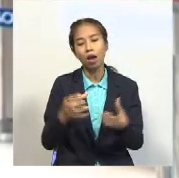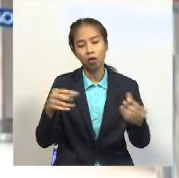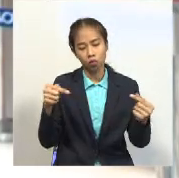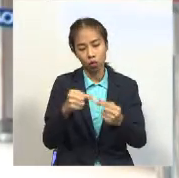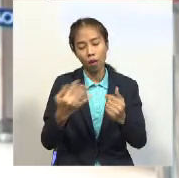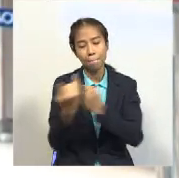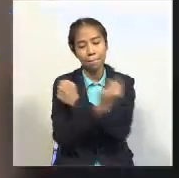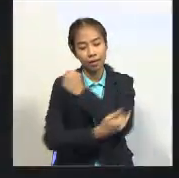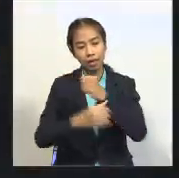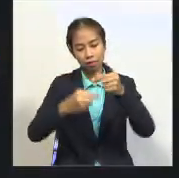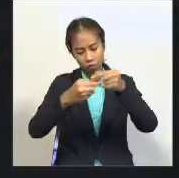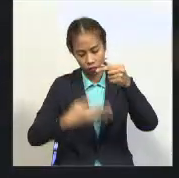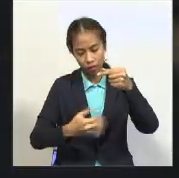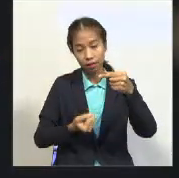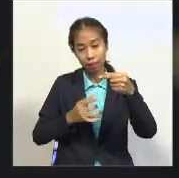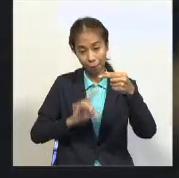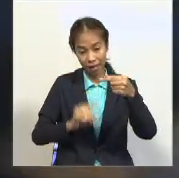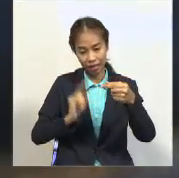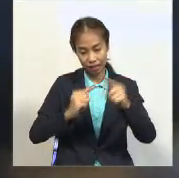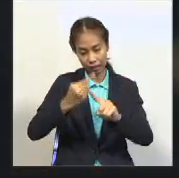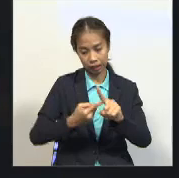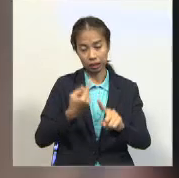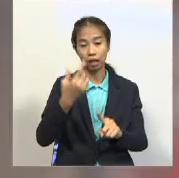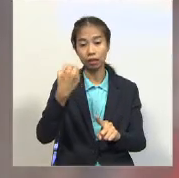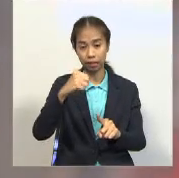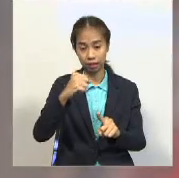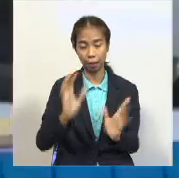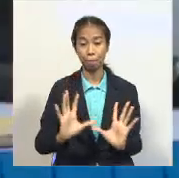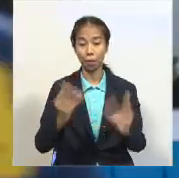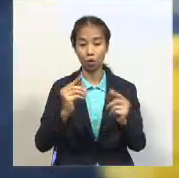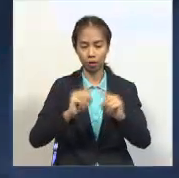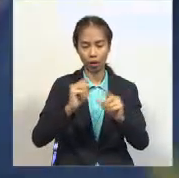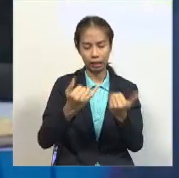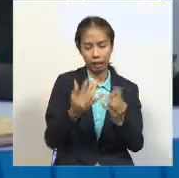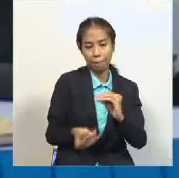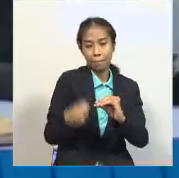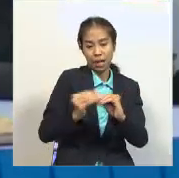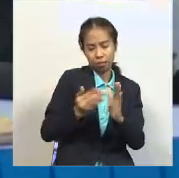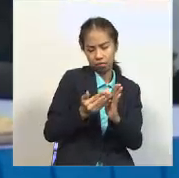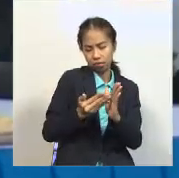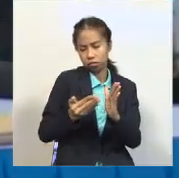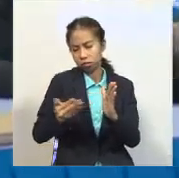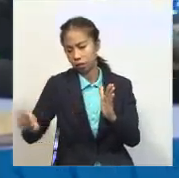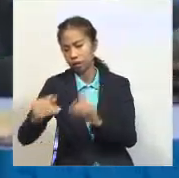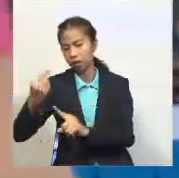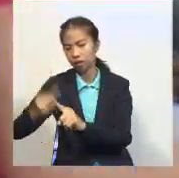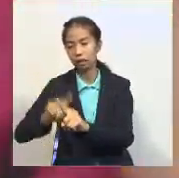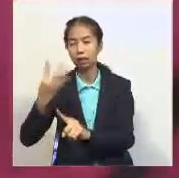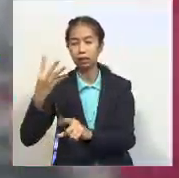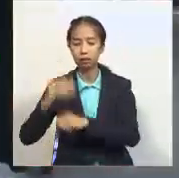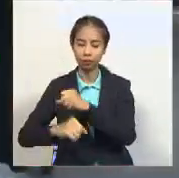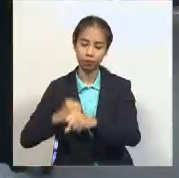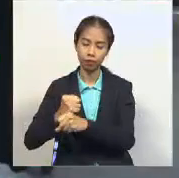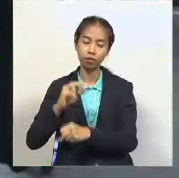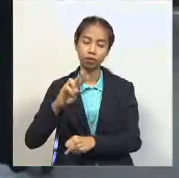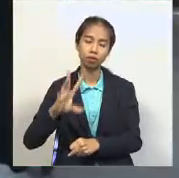18ประเทศเดิมที่กำลังจะหมดอายุในเดือนตุลาคมนี้ขยายออกไปจนถึงเดือนเมษายนปี2563